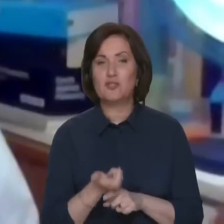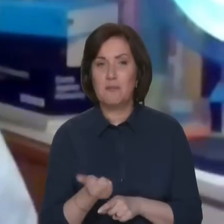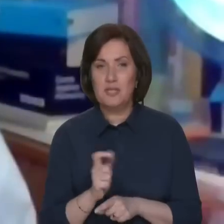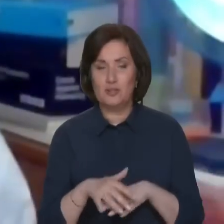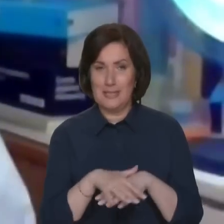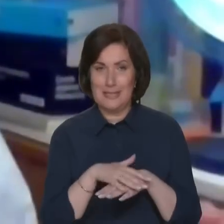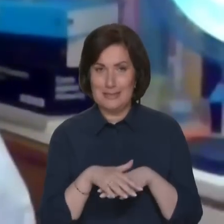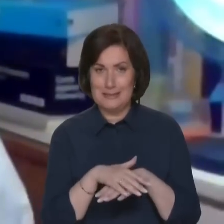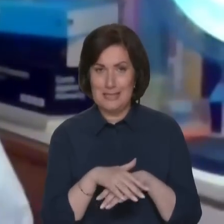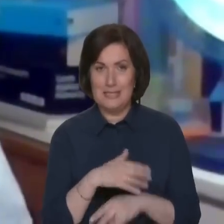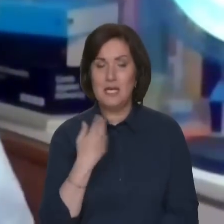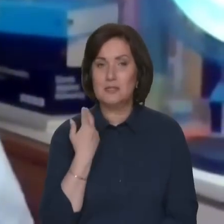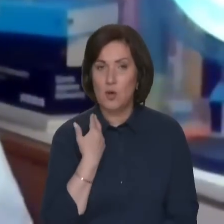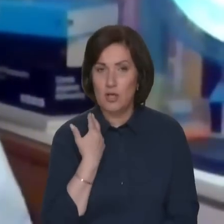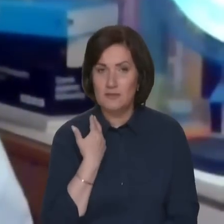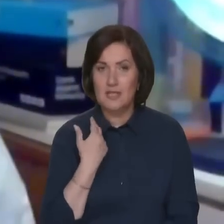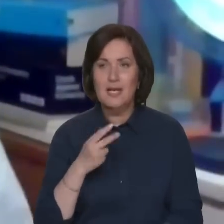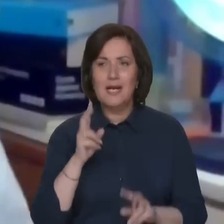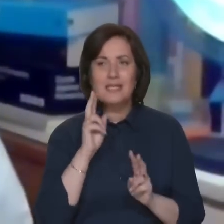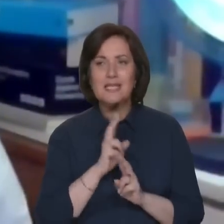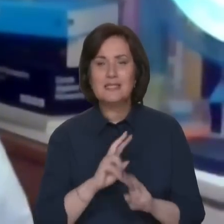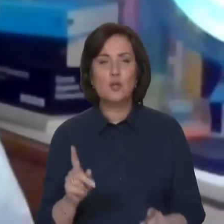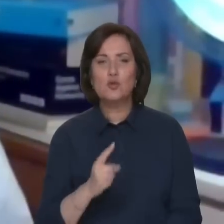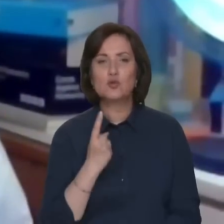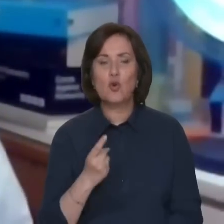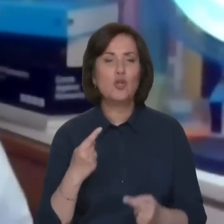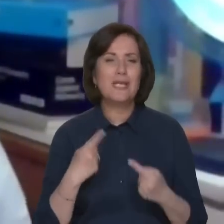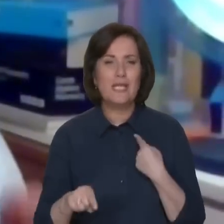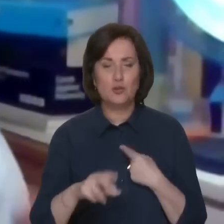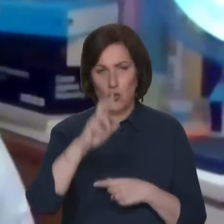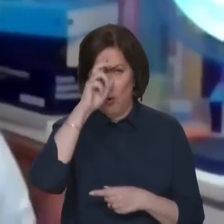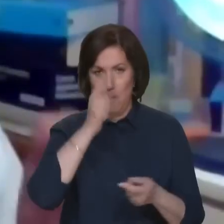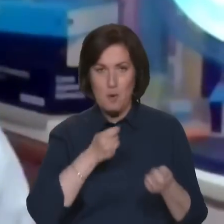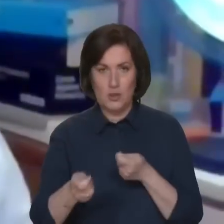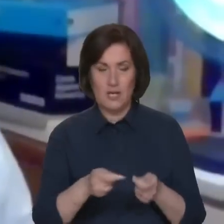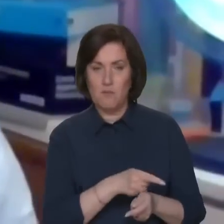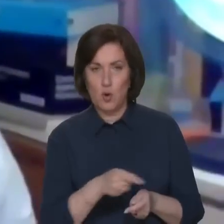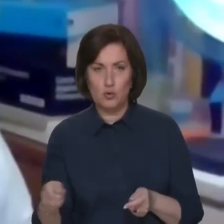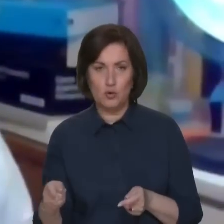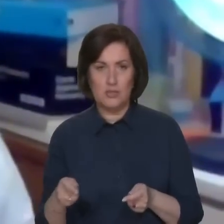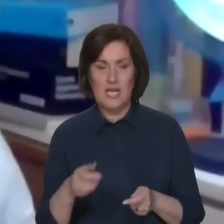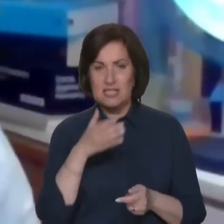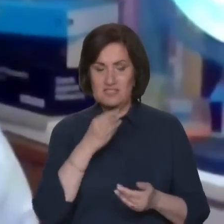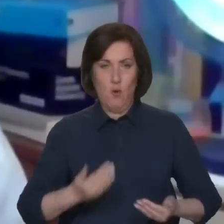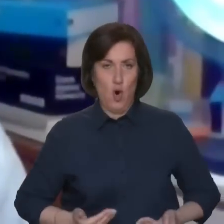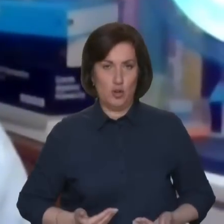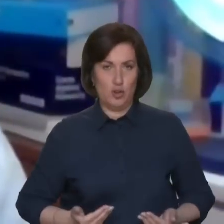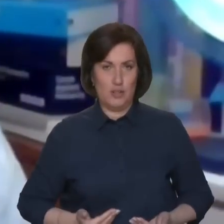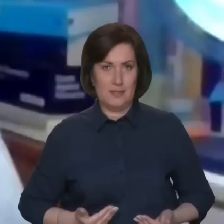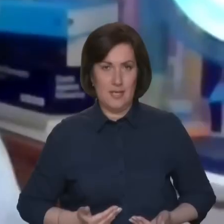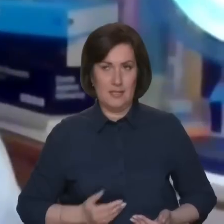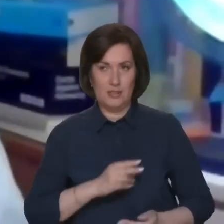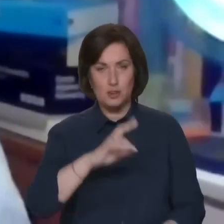переважна більшість населення Сполученого Королівства не знали жодного іншого монарха впродовж цілого свого життя,